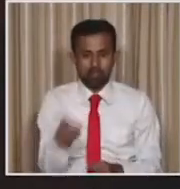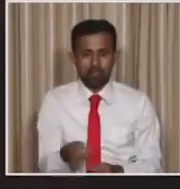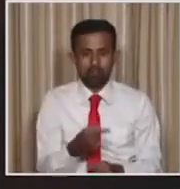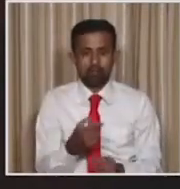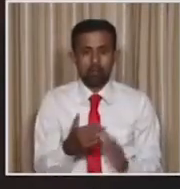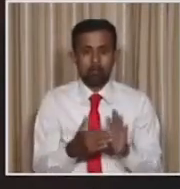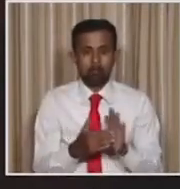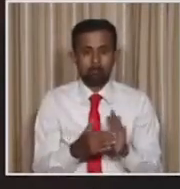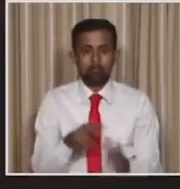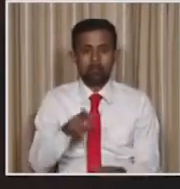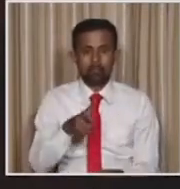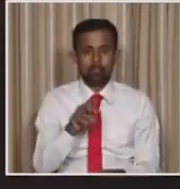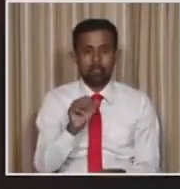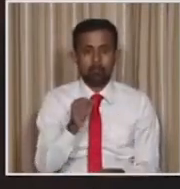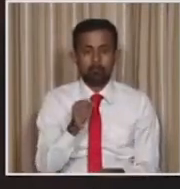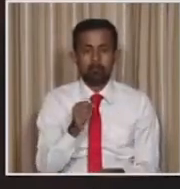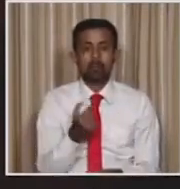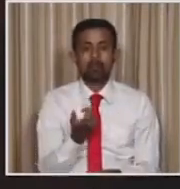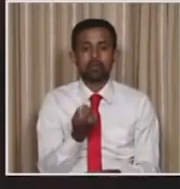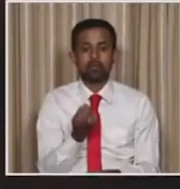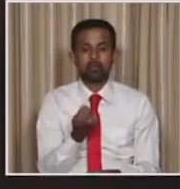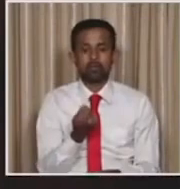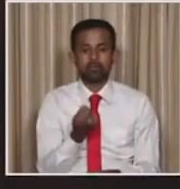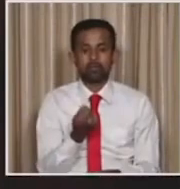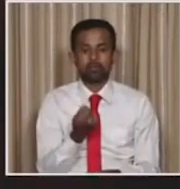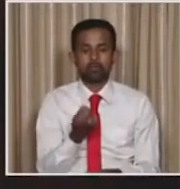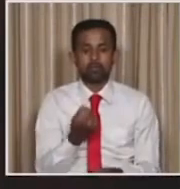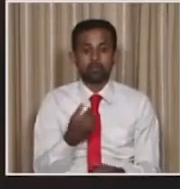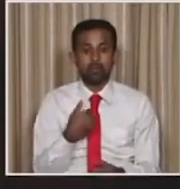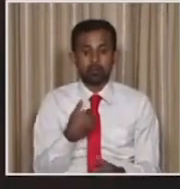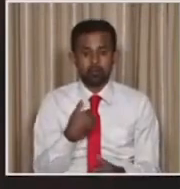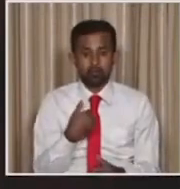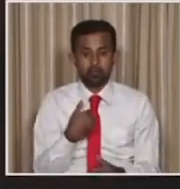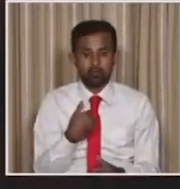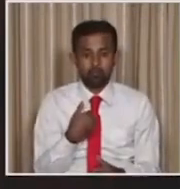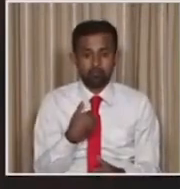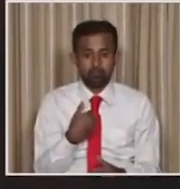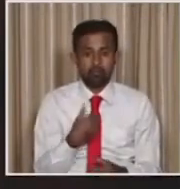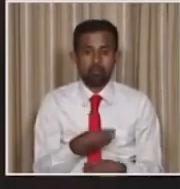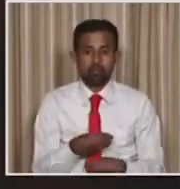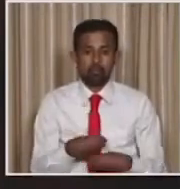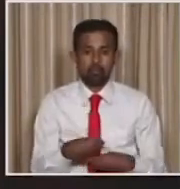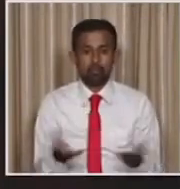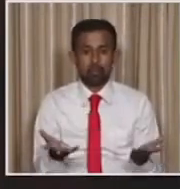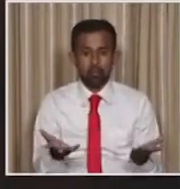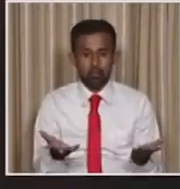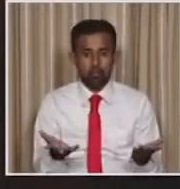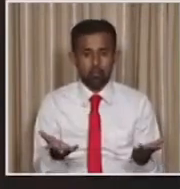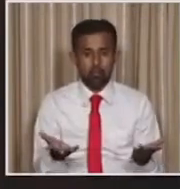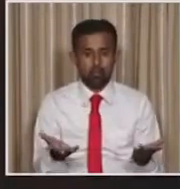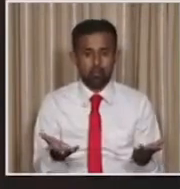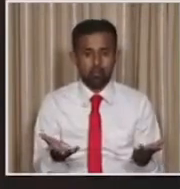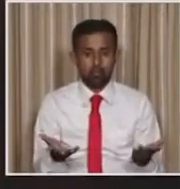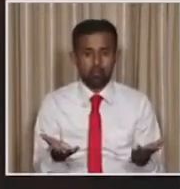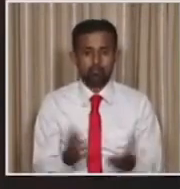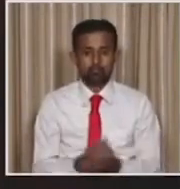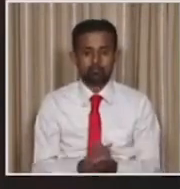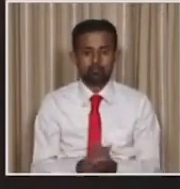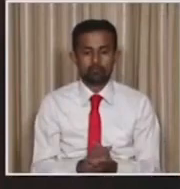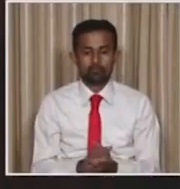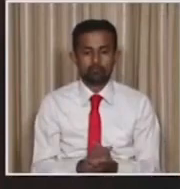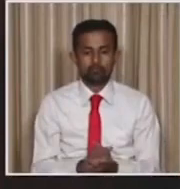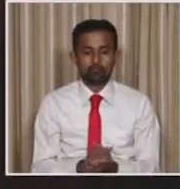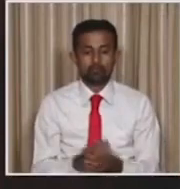රුපියල් මිලියන 250ක් ඒ හරහා අපි කාබාසිනිය කරනවා. මේ